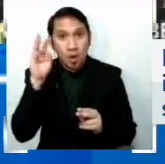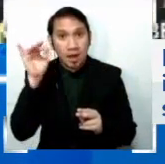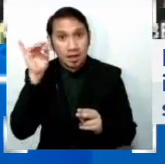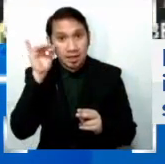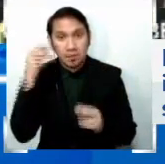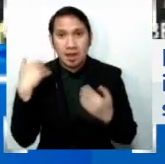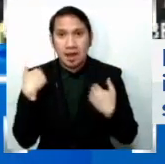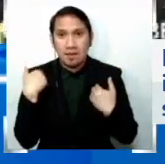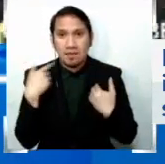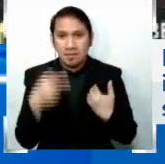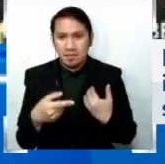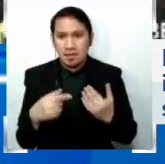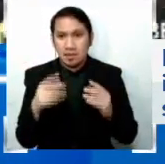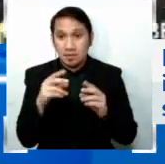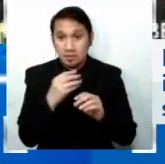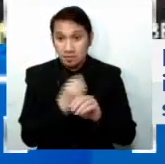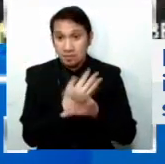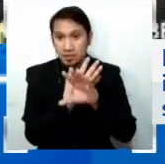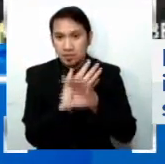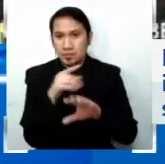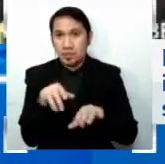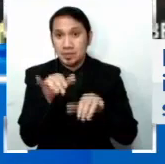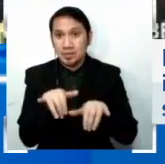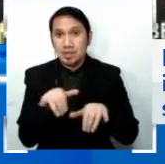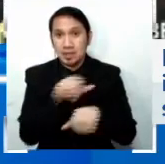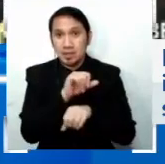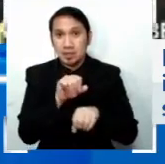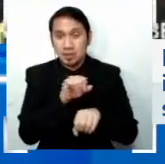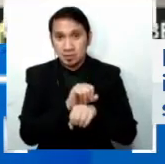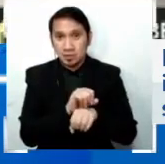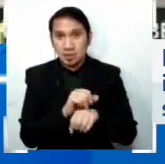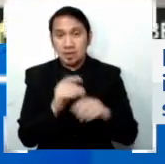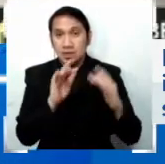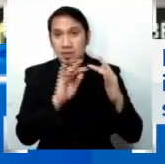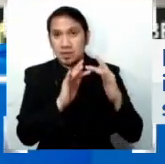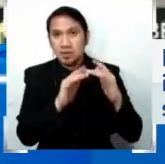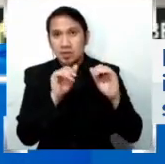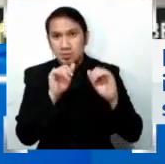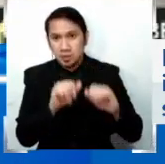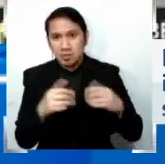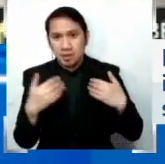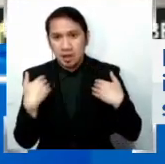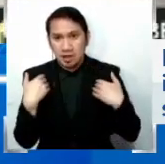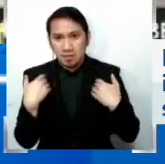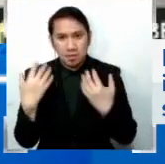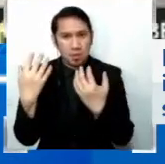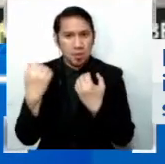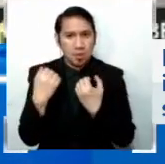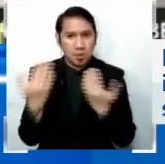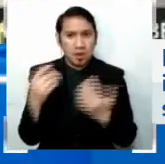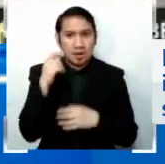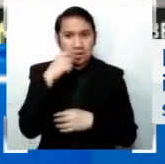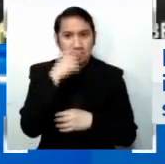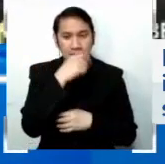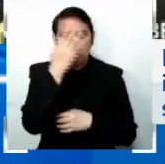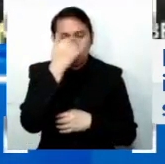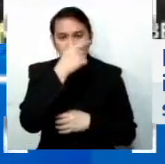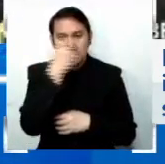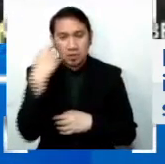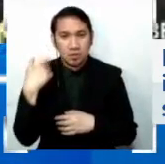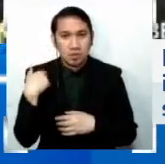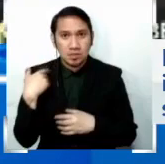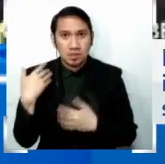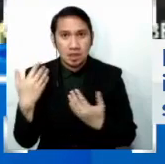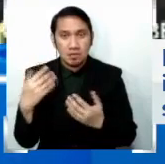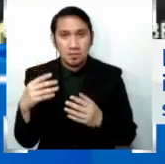conference. Nasa Singapore daw ngayon si Wang. Sa internet lang daw niya nalaman na may warrant of arrest siya sa Taiwan dahil sa stock manipulation. I've